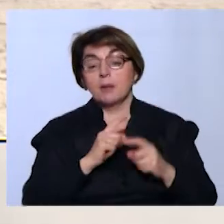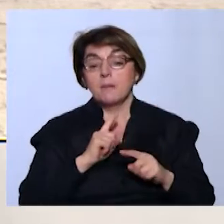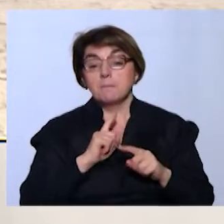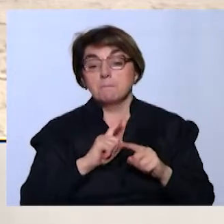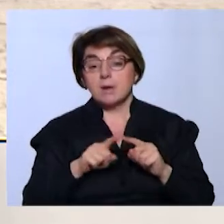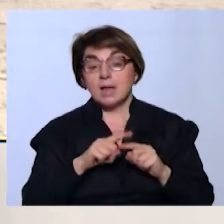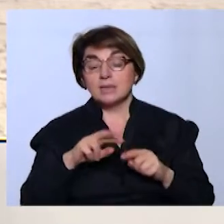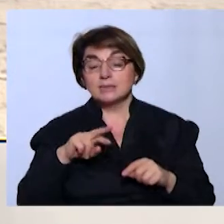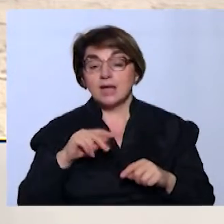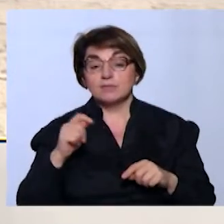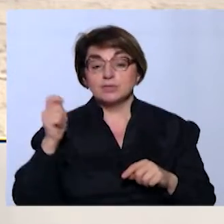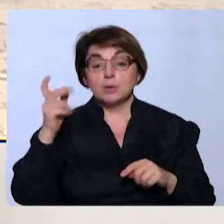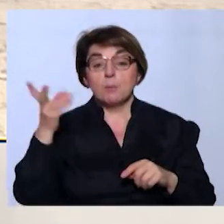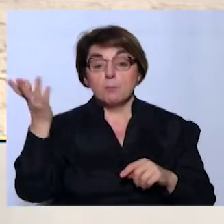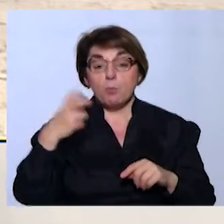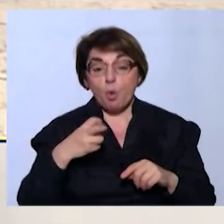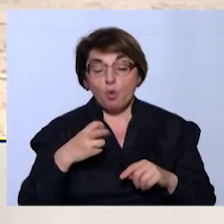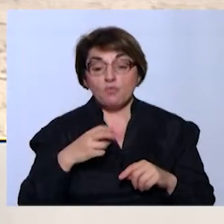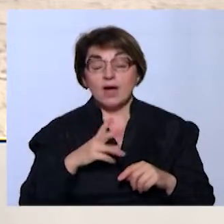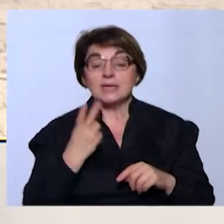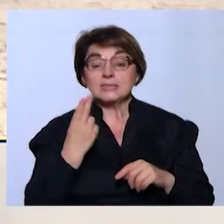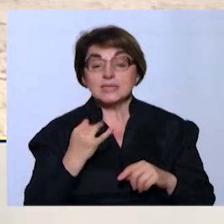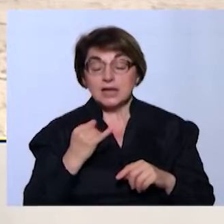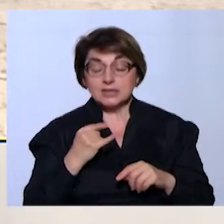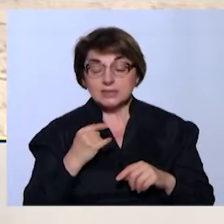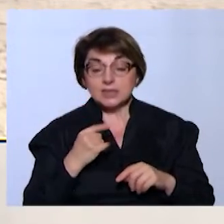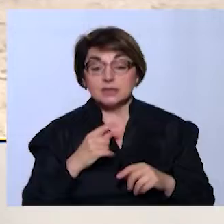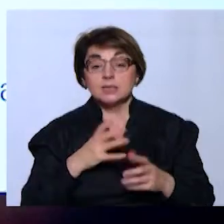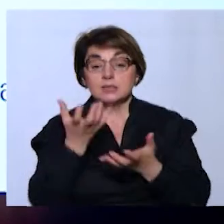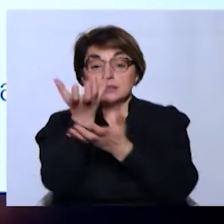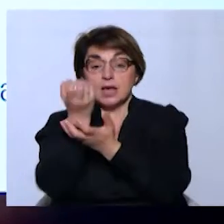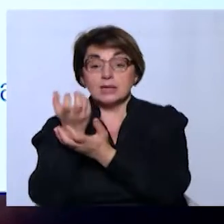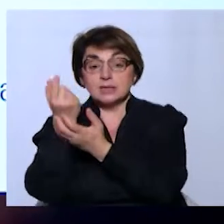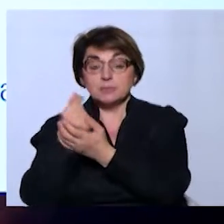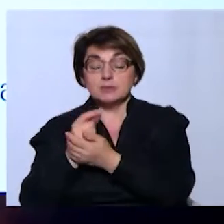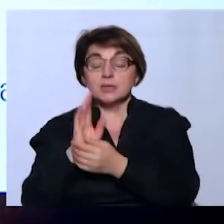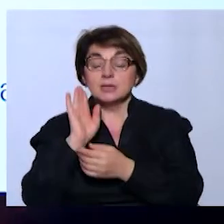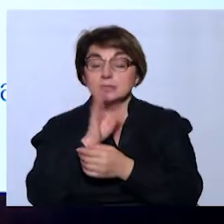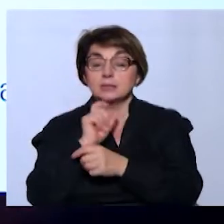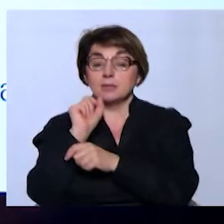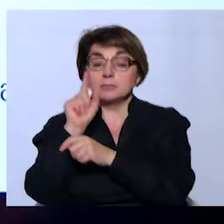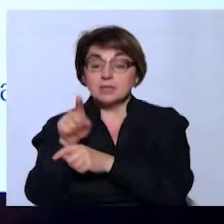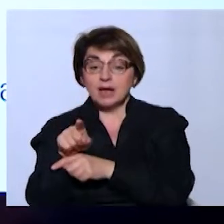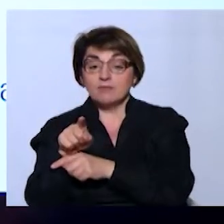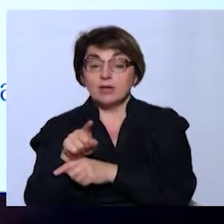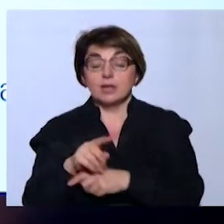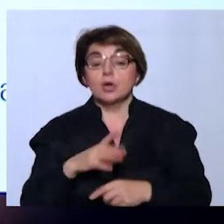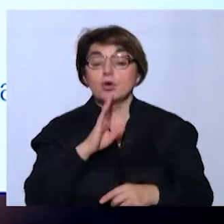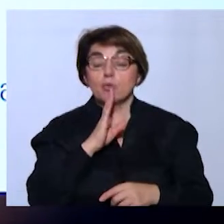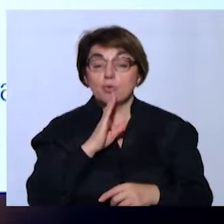მოვა წალკიდან და მას უყვარს ხილი. დაავალა დედამ გოგონებს. გოგონებმა ალუჩა